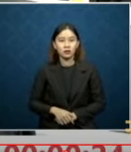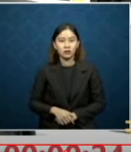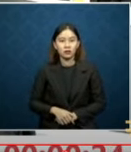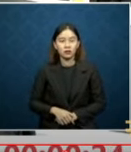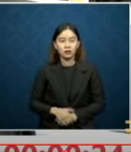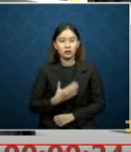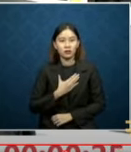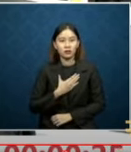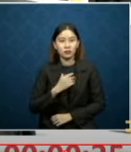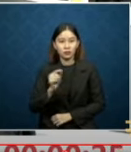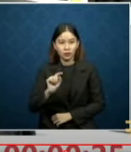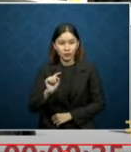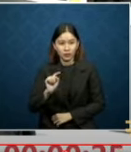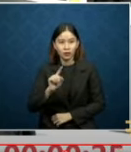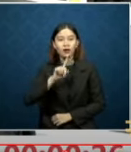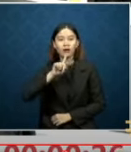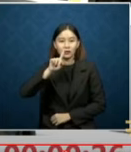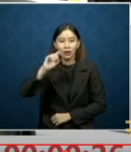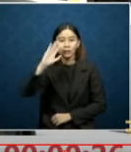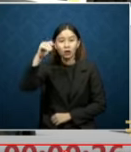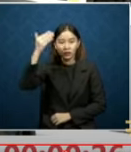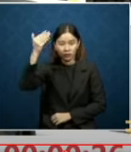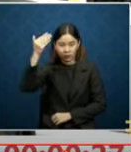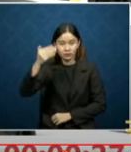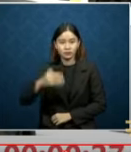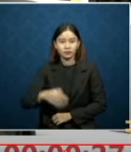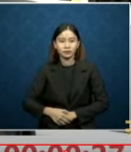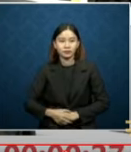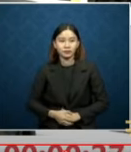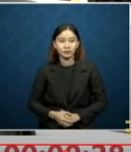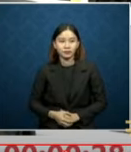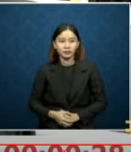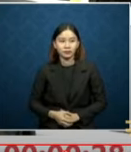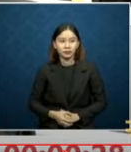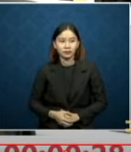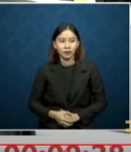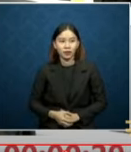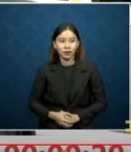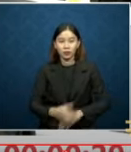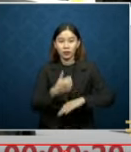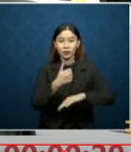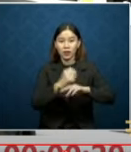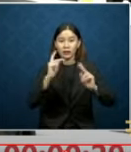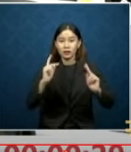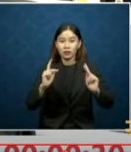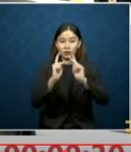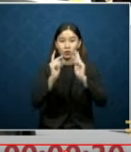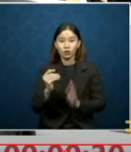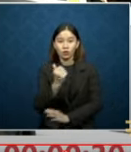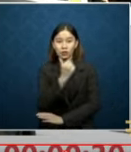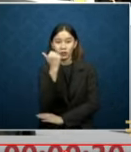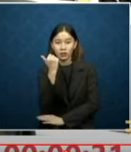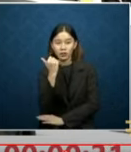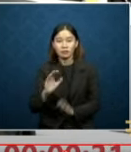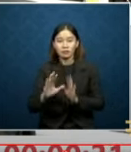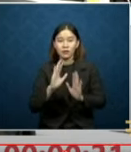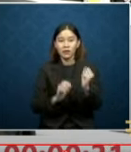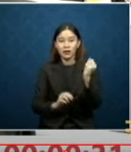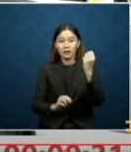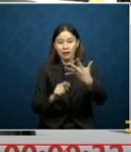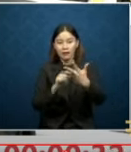ผมก็จะต้องถามท่านก่อนทั้งรวมทั้งรัฐมนตรีท่านอื่นๆด้วยสัก 4-5 คำถ